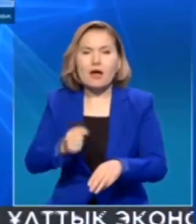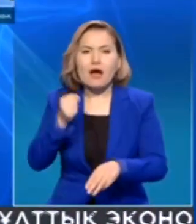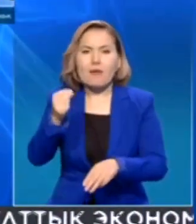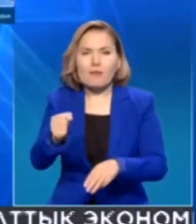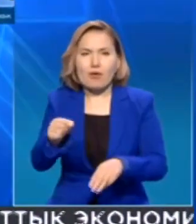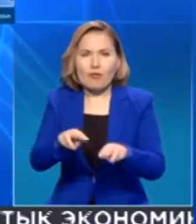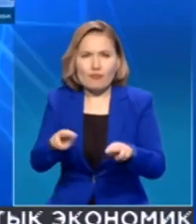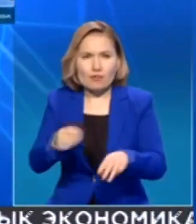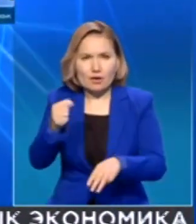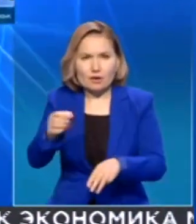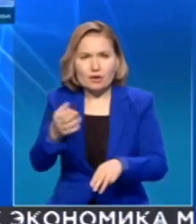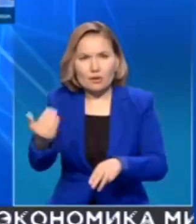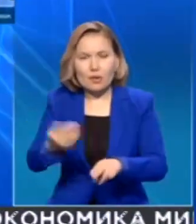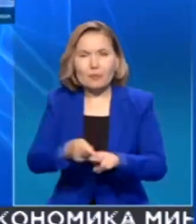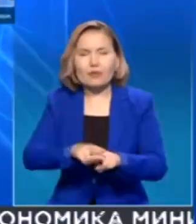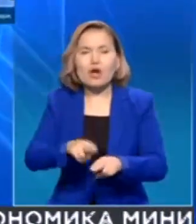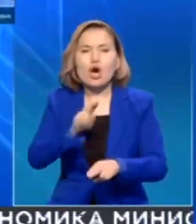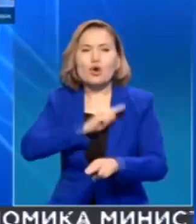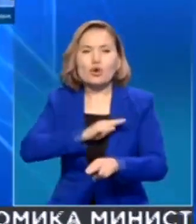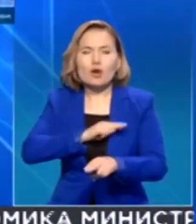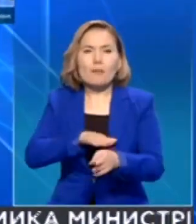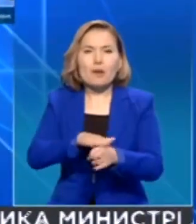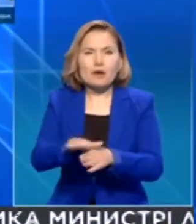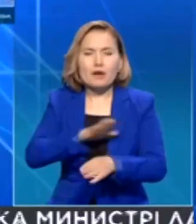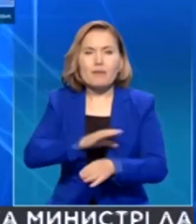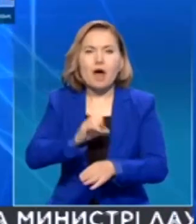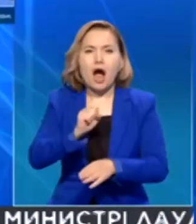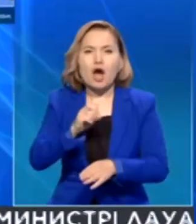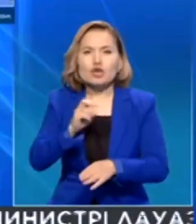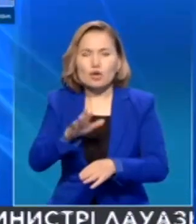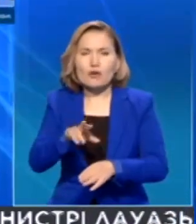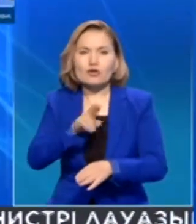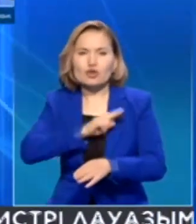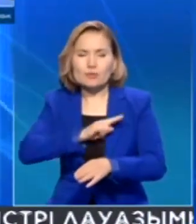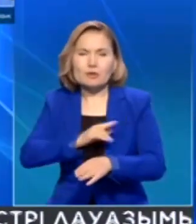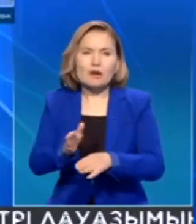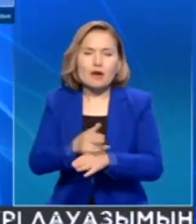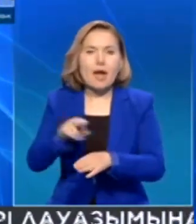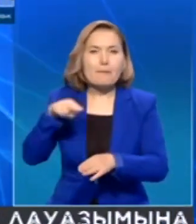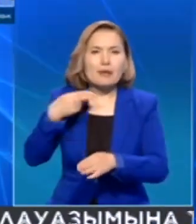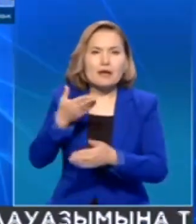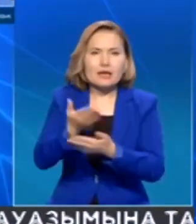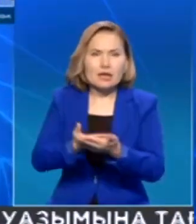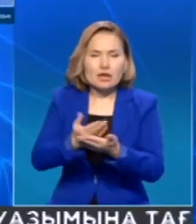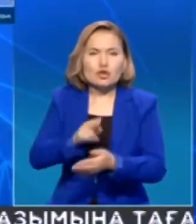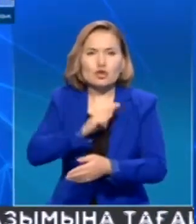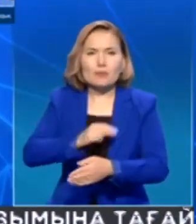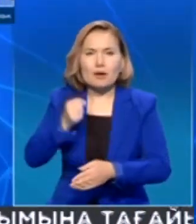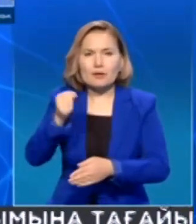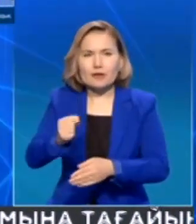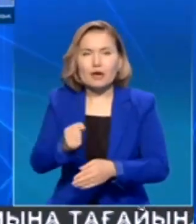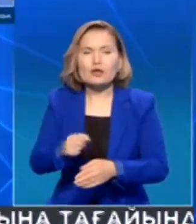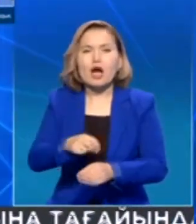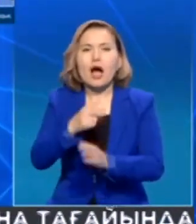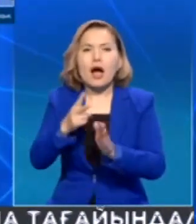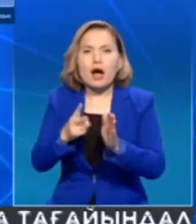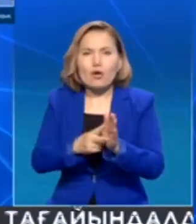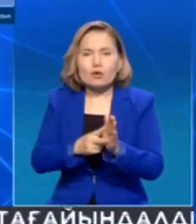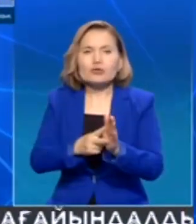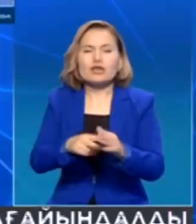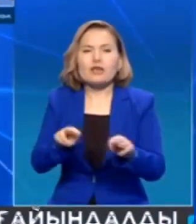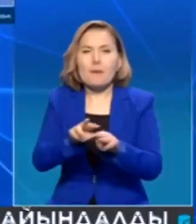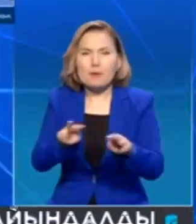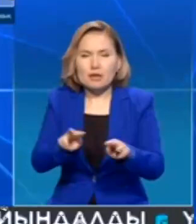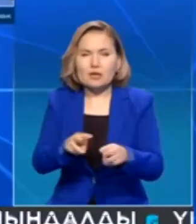министрлігін басқарады. Осыған дейін бұл қызметті атқарған Болат Ақшолақов болса, президент кеңесшісі атанды. Ал қалған 17 министр